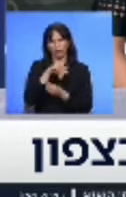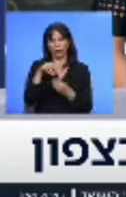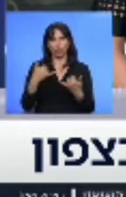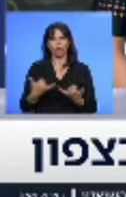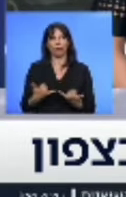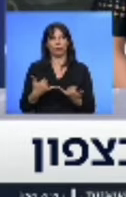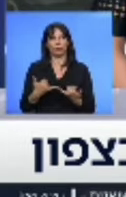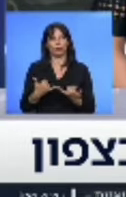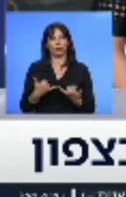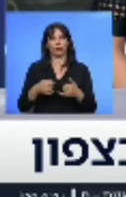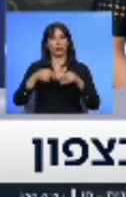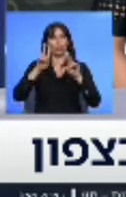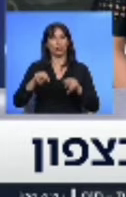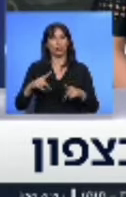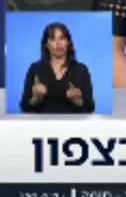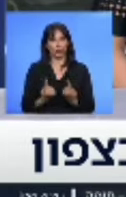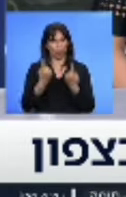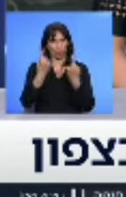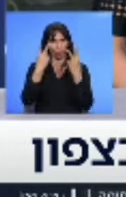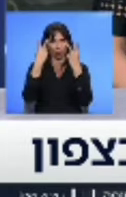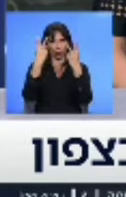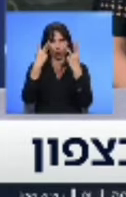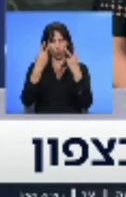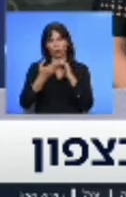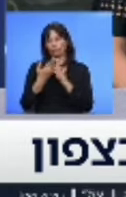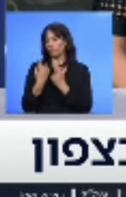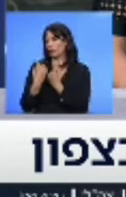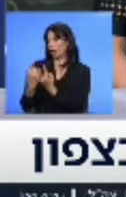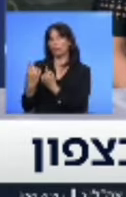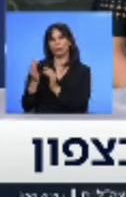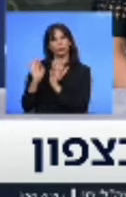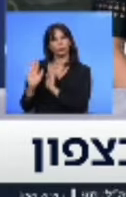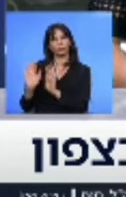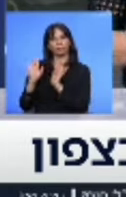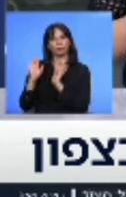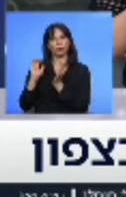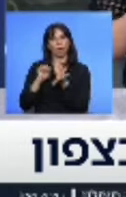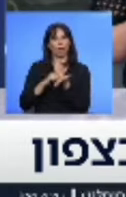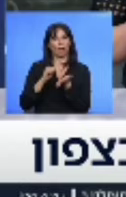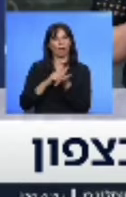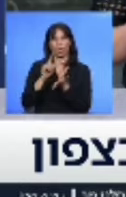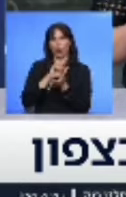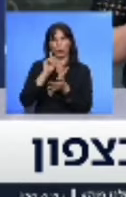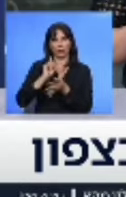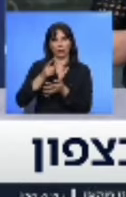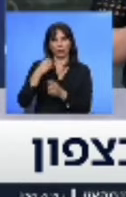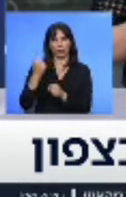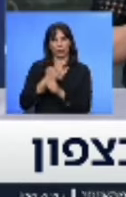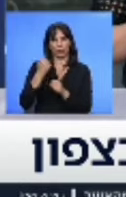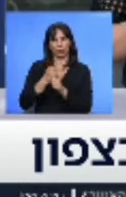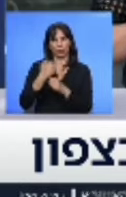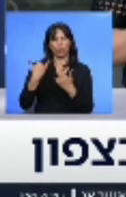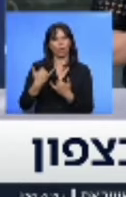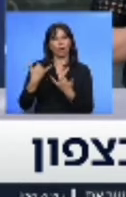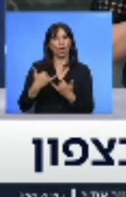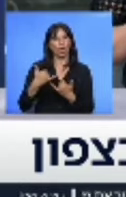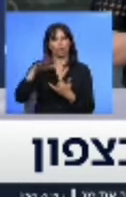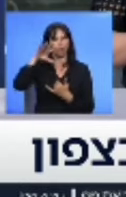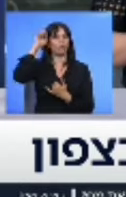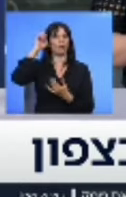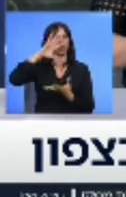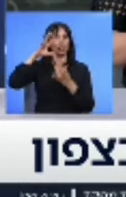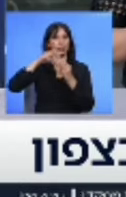יש אירוע דרמטי, בפני עצמו הוא עומד, חלילה לא צריך לעשות אג'נדות, צריך לטפל